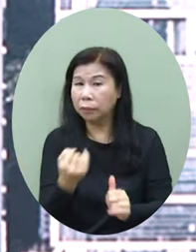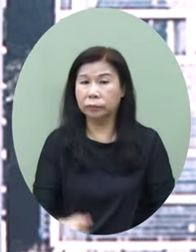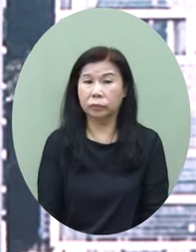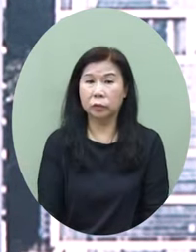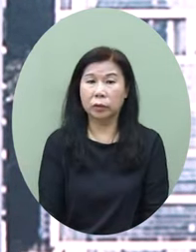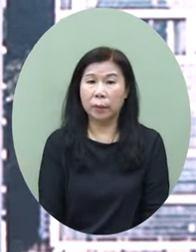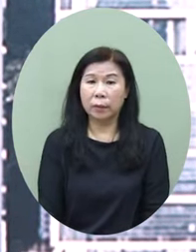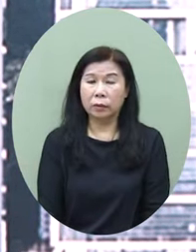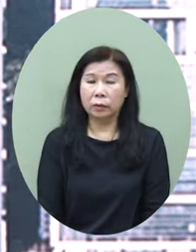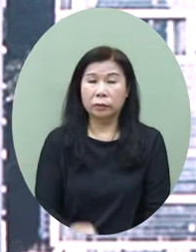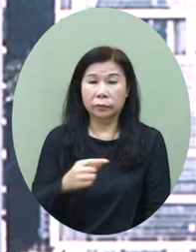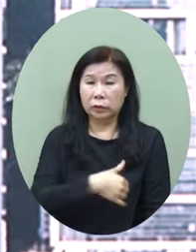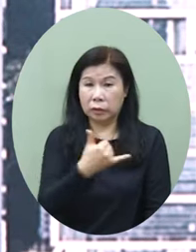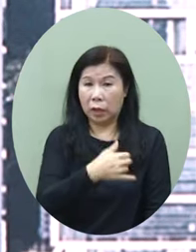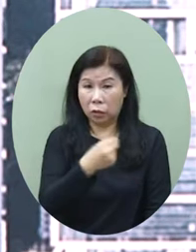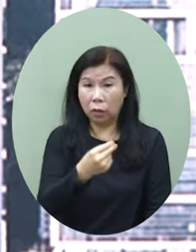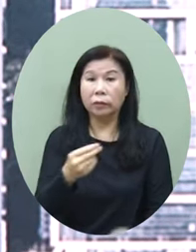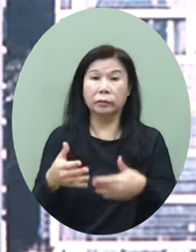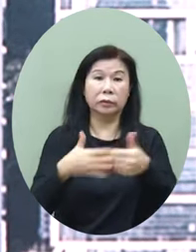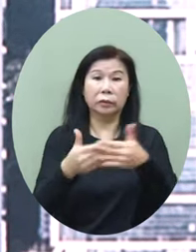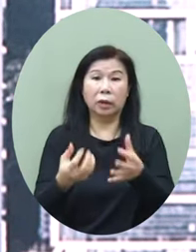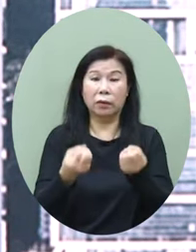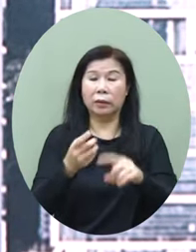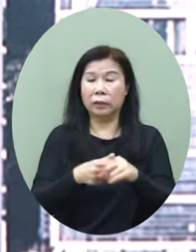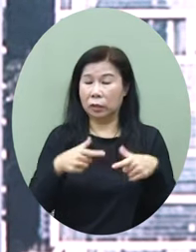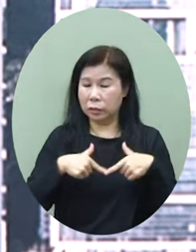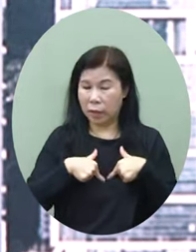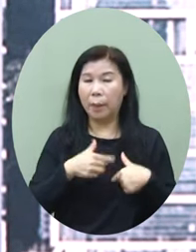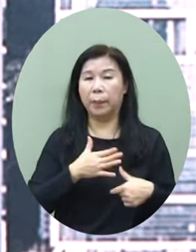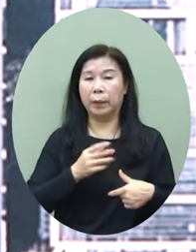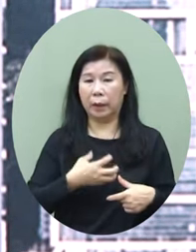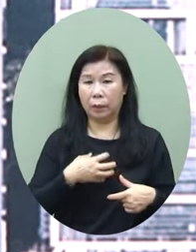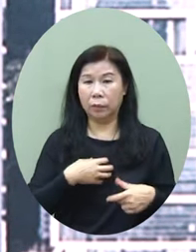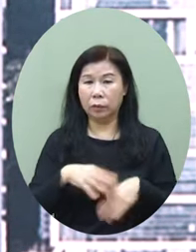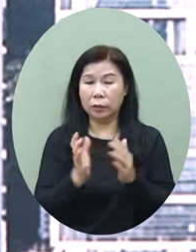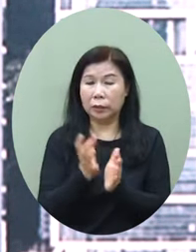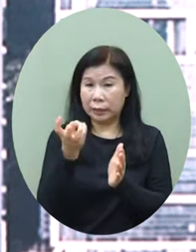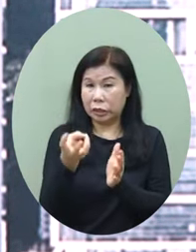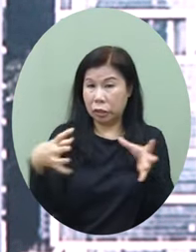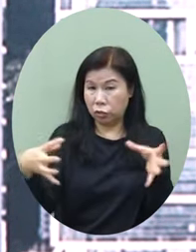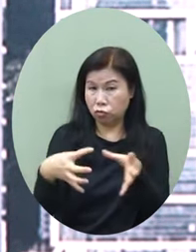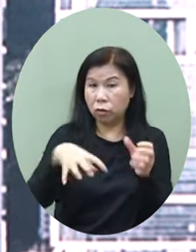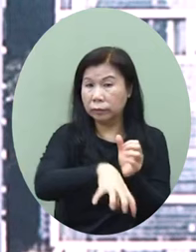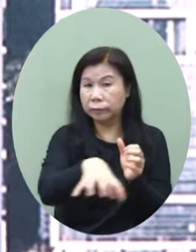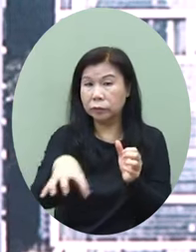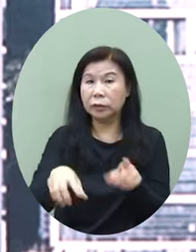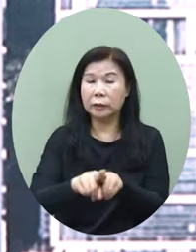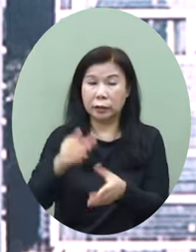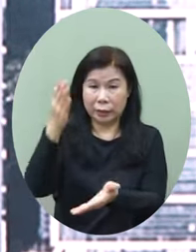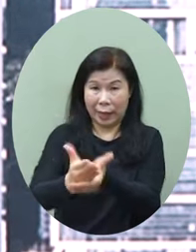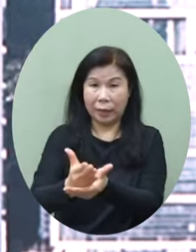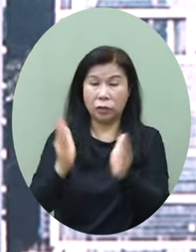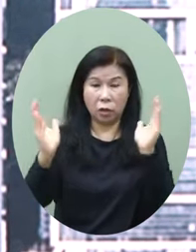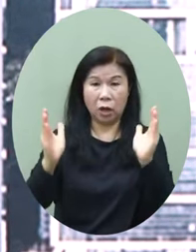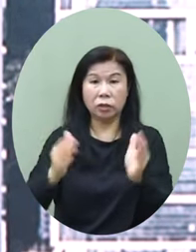大家看到那兩天發生的事都應該深有感受雖然叫做一個小區的受限檢測